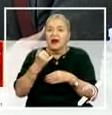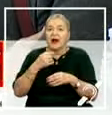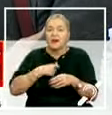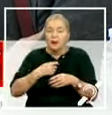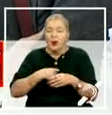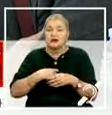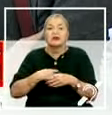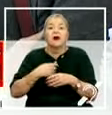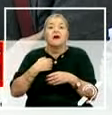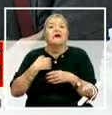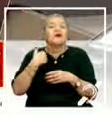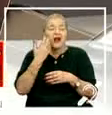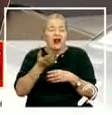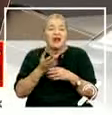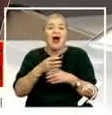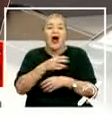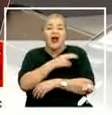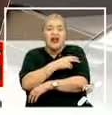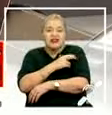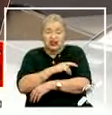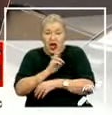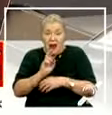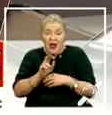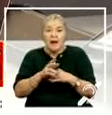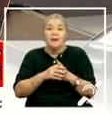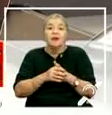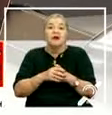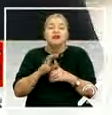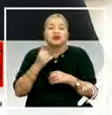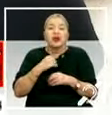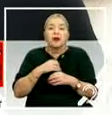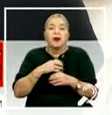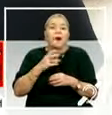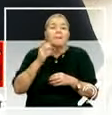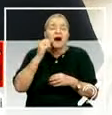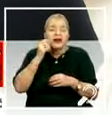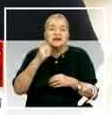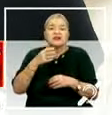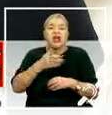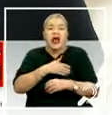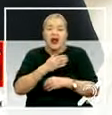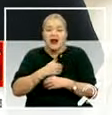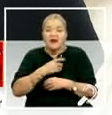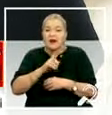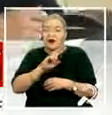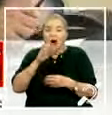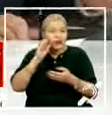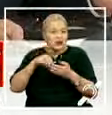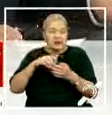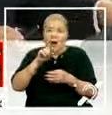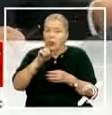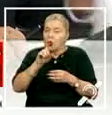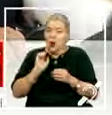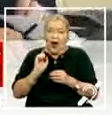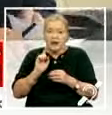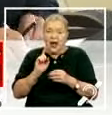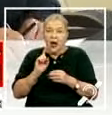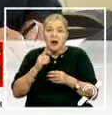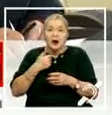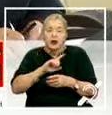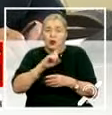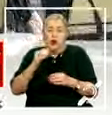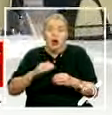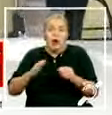să le facă liceele top iar reprezentanții și elevilor au criticat această prevedere ca fiind una